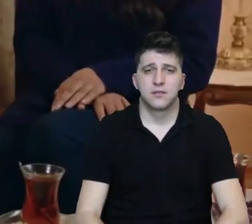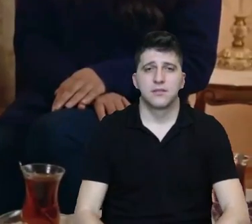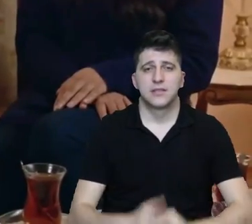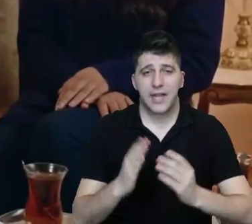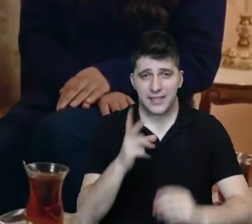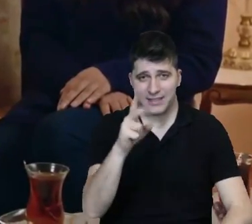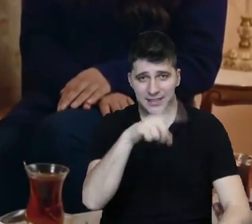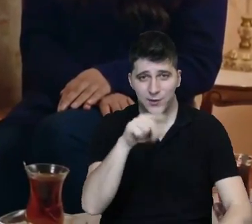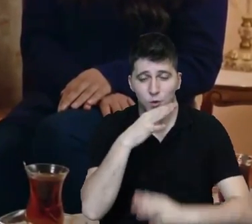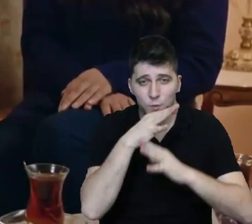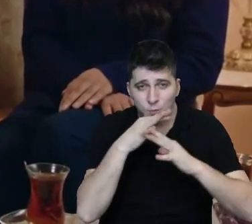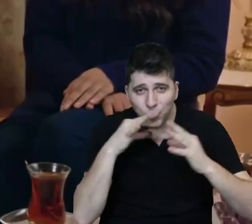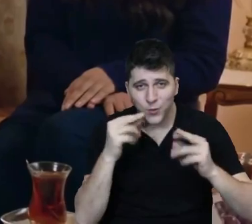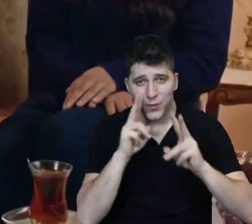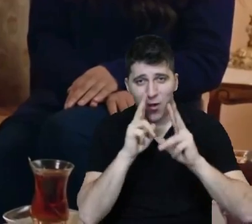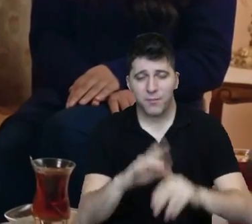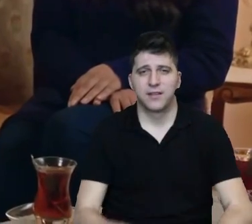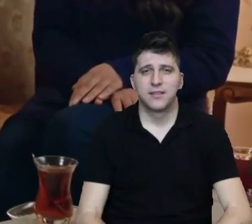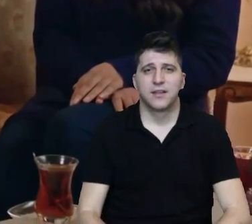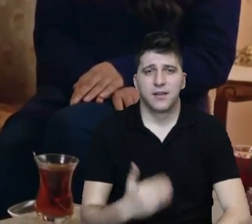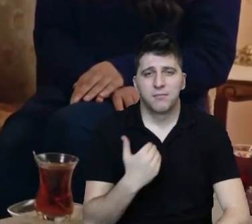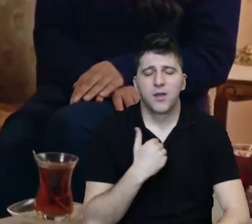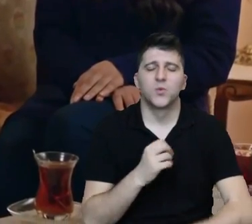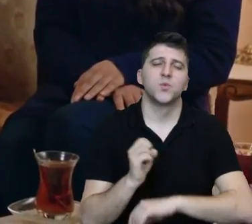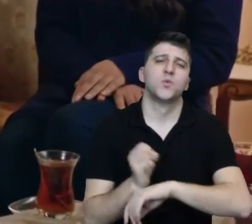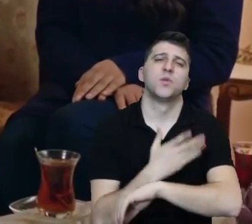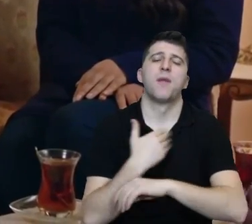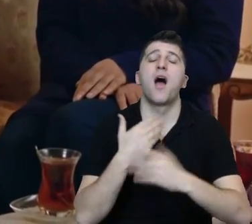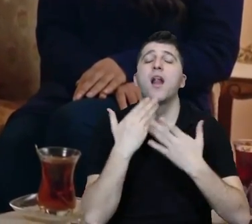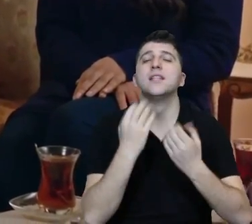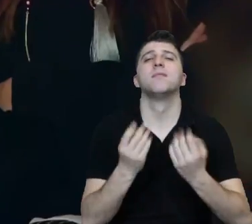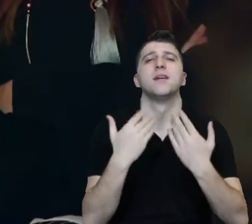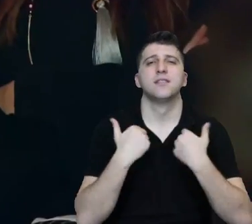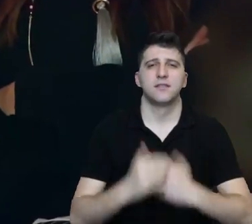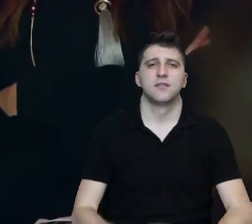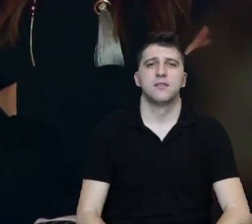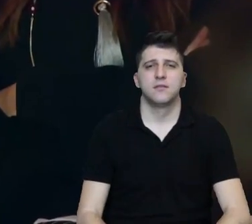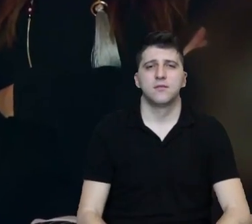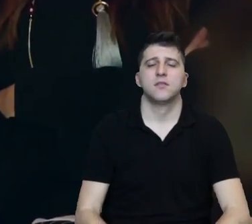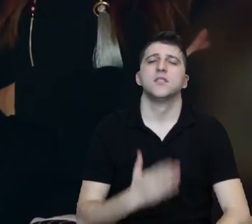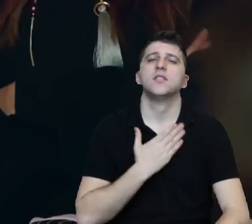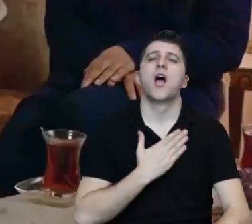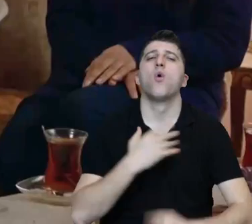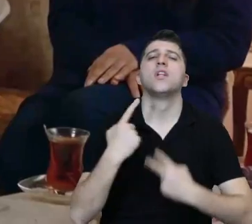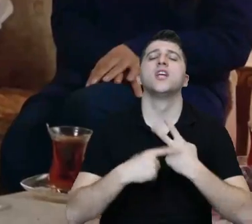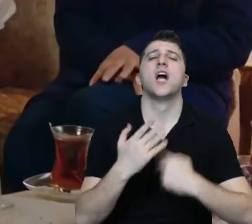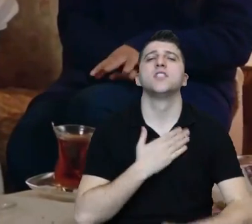böyle sizi mutlu, mesut görmek beni çok duygulandı, vallahi anlatamam yani. Eksik olma Yaşar'cığım.